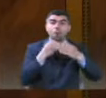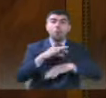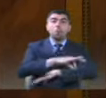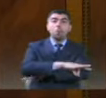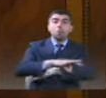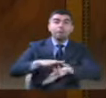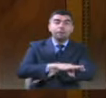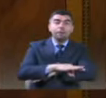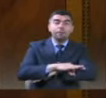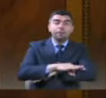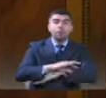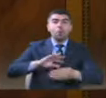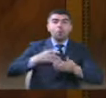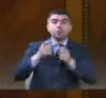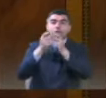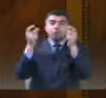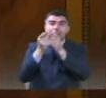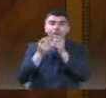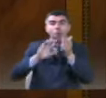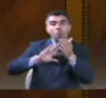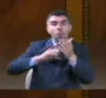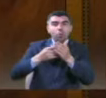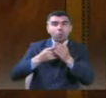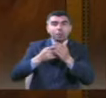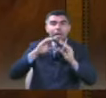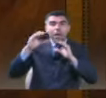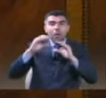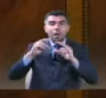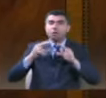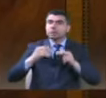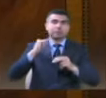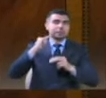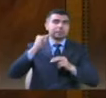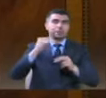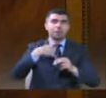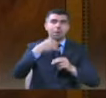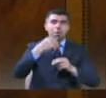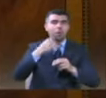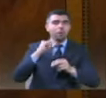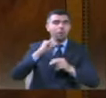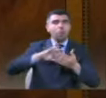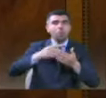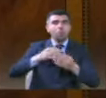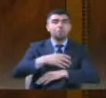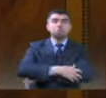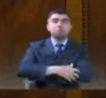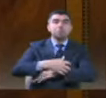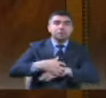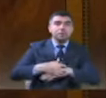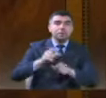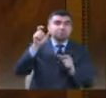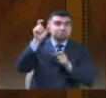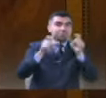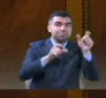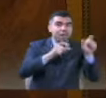الموظفين ومستخدمي ومأجوري القطاع الخاص، بل ينبغي أن ننتبه جميعا للفئات المهمشة من